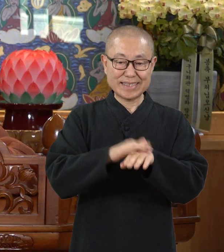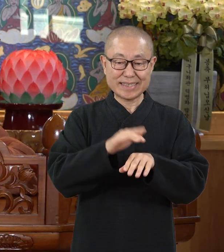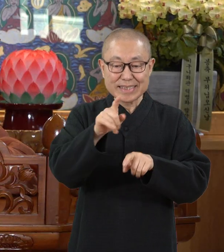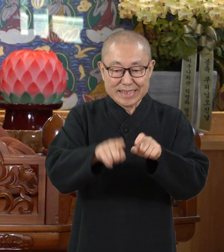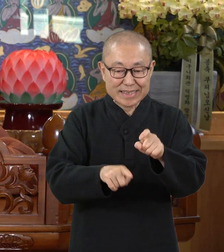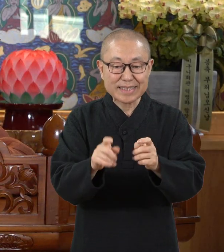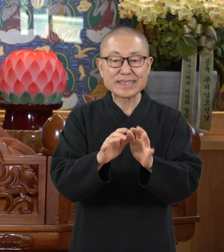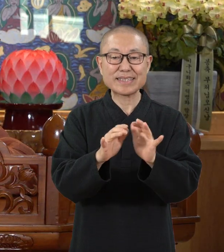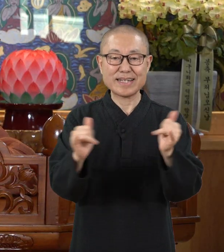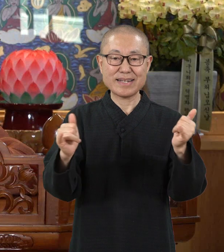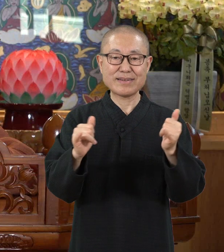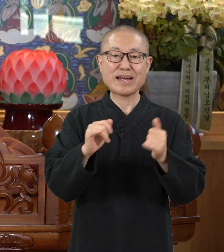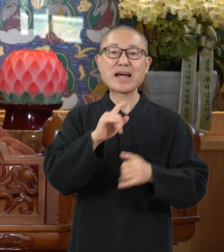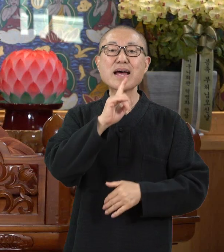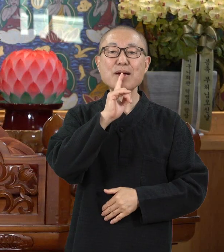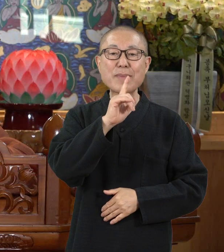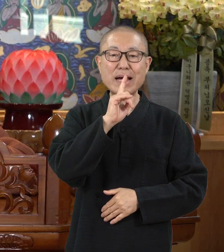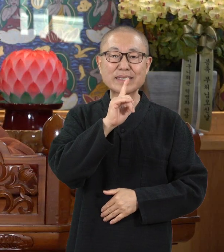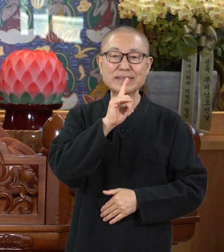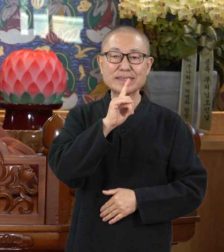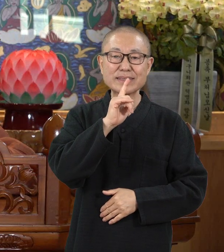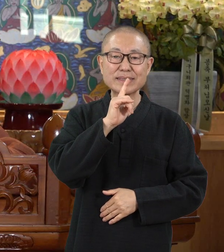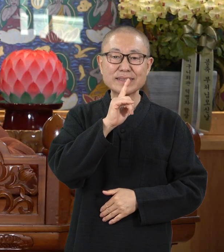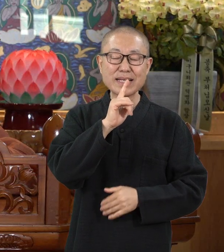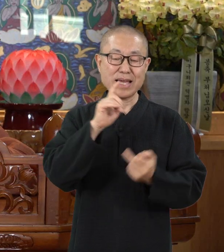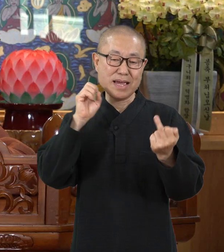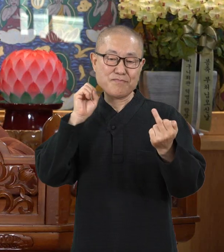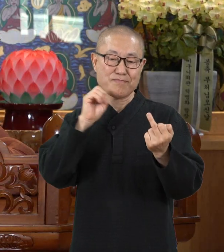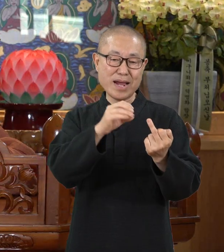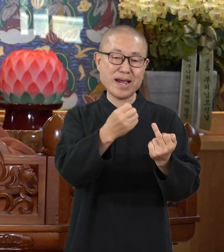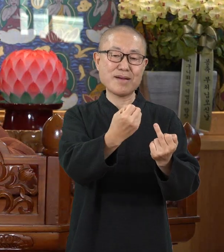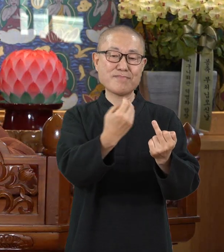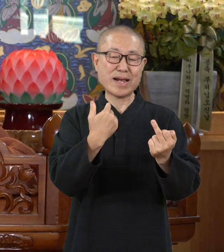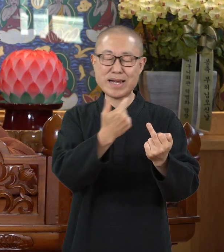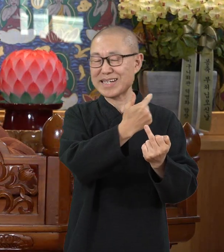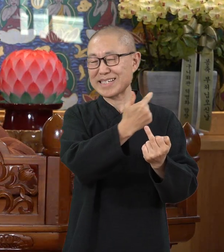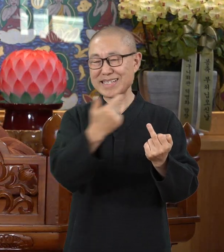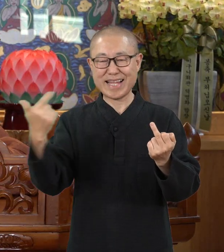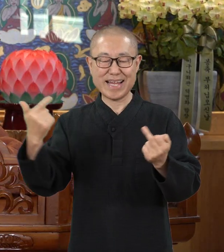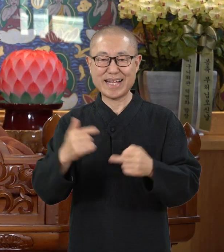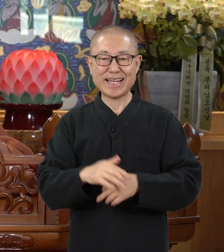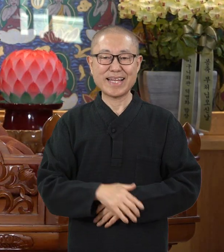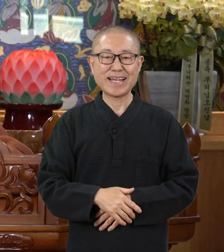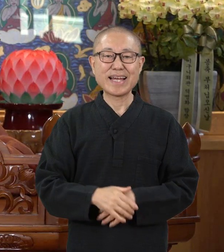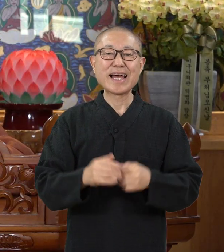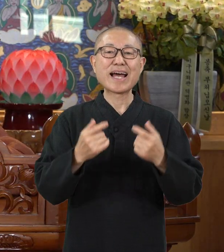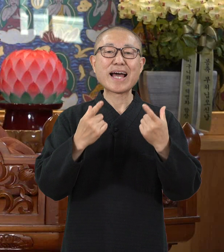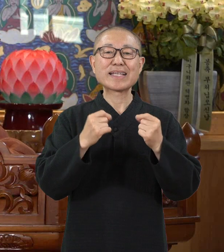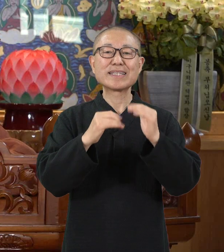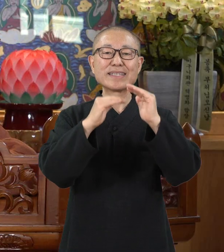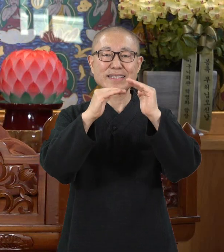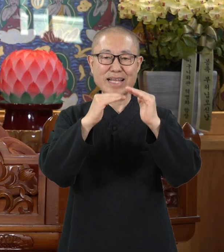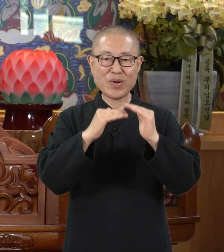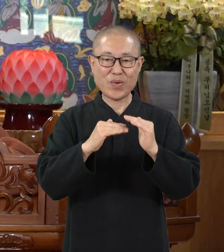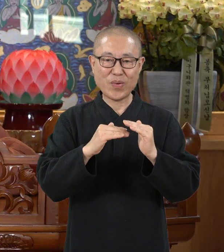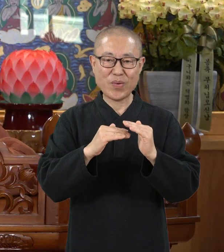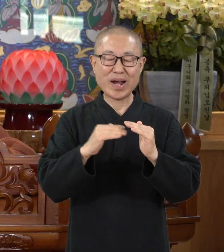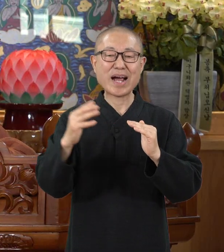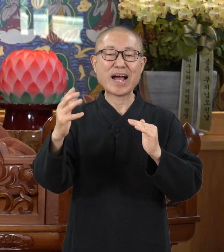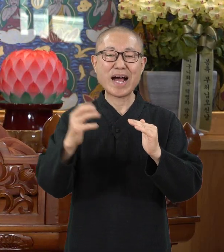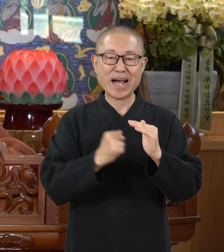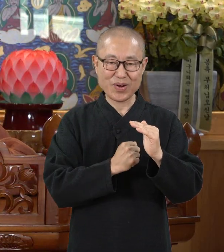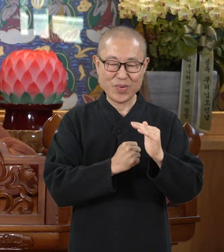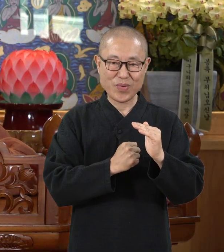실천이 따르는 사람의 말은 그 메아리가 크게 울린다. 이런 법구경의 말씀을